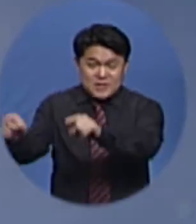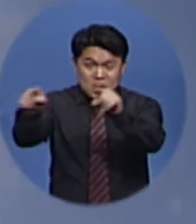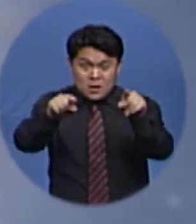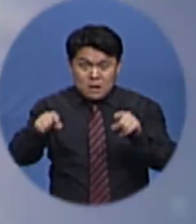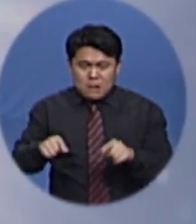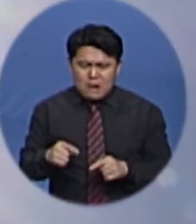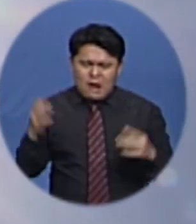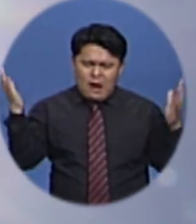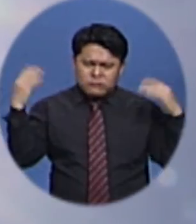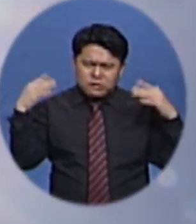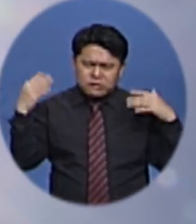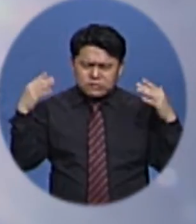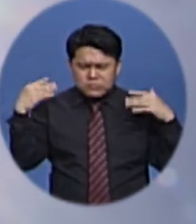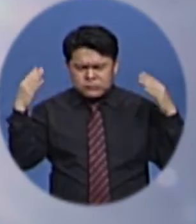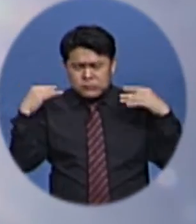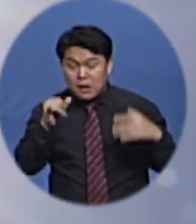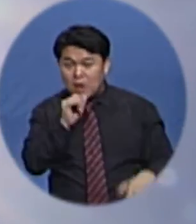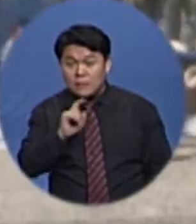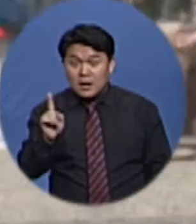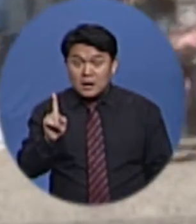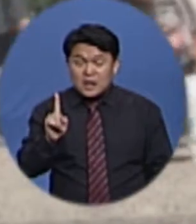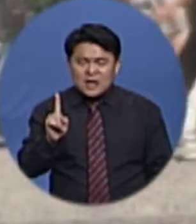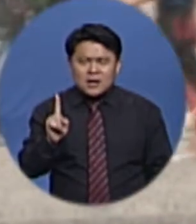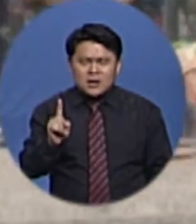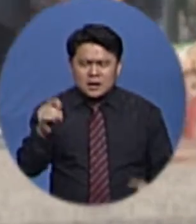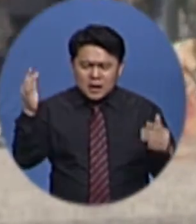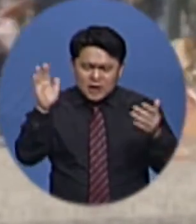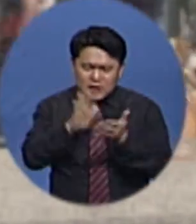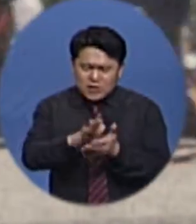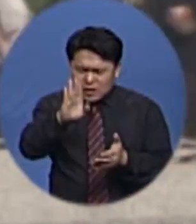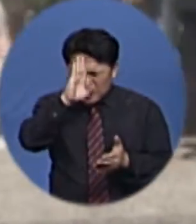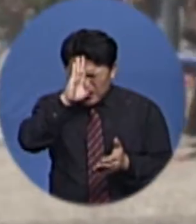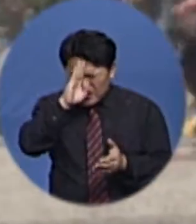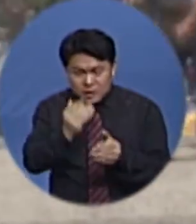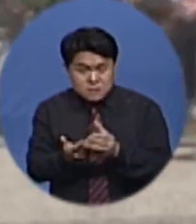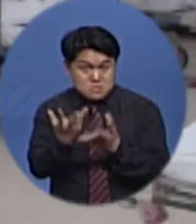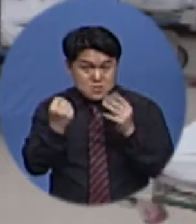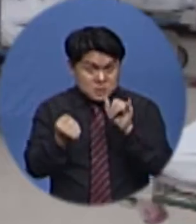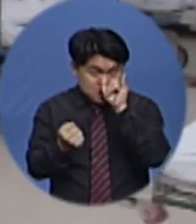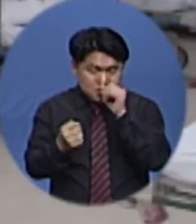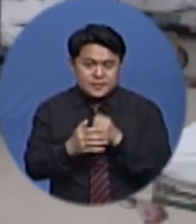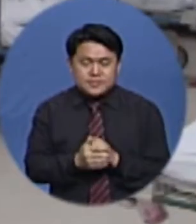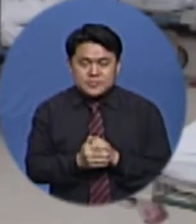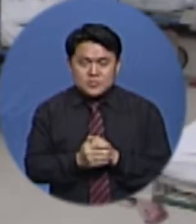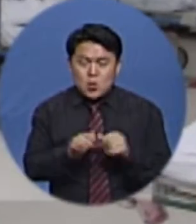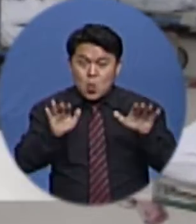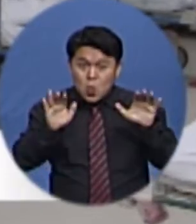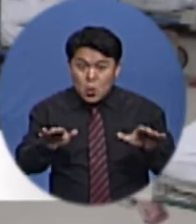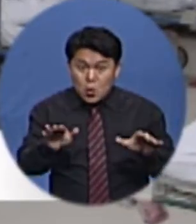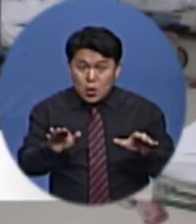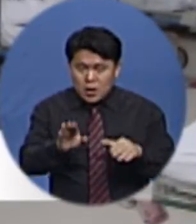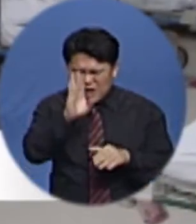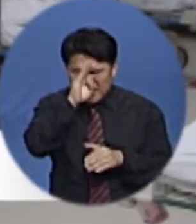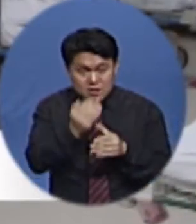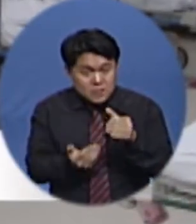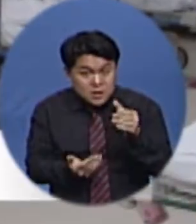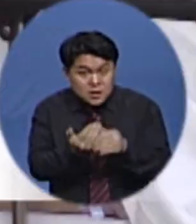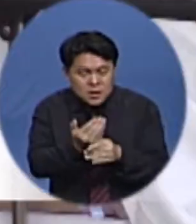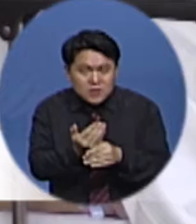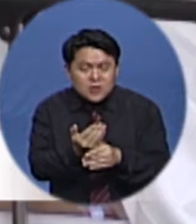전국적으로 연일 폭염이 계속되면서 온열질환자가 속출하고 있습니다. 올해 들어 발생한